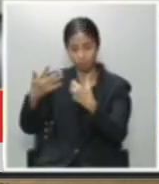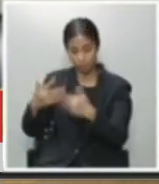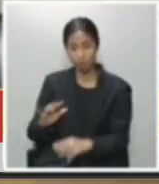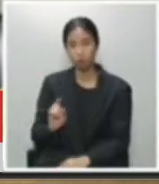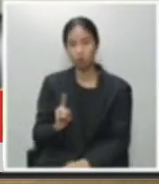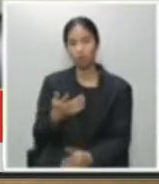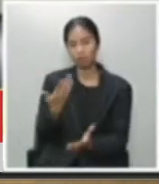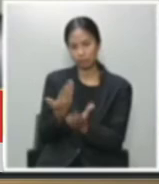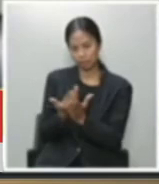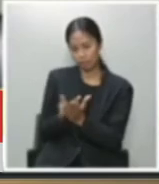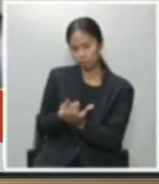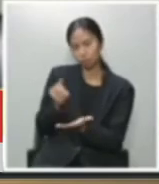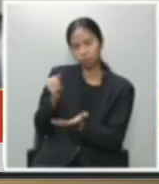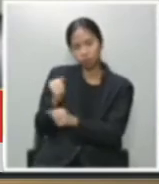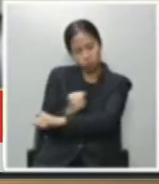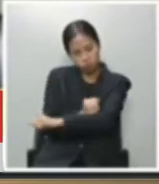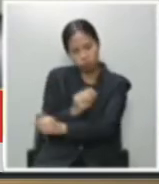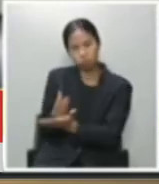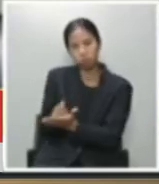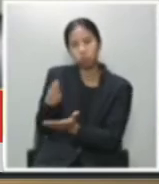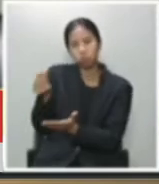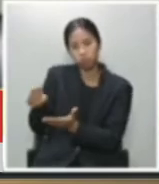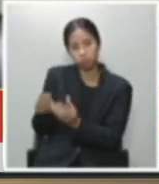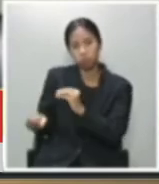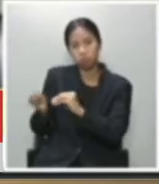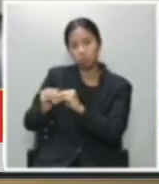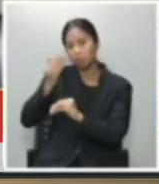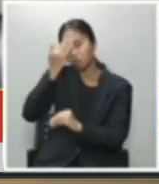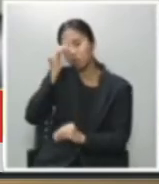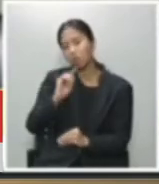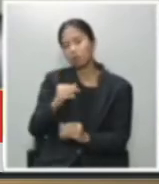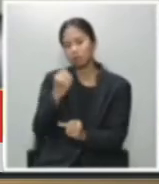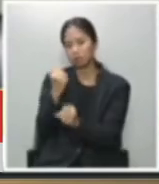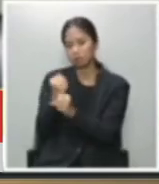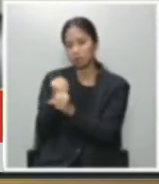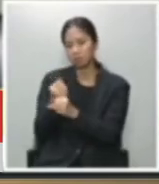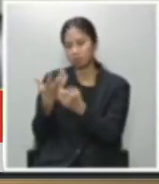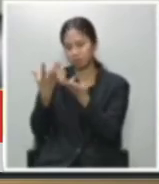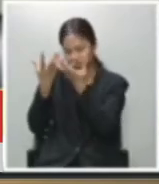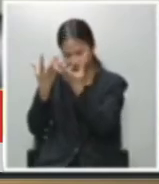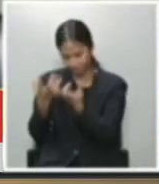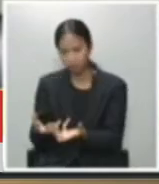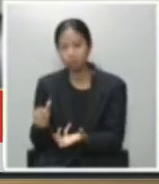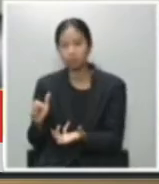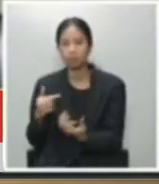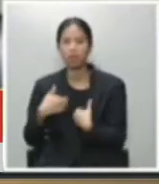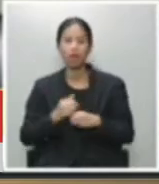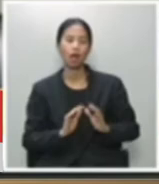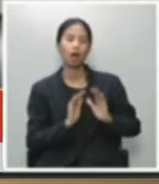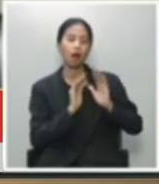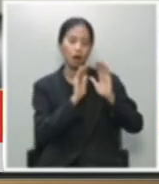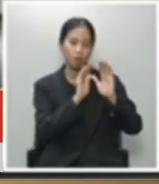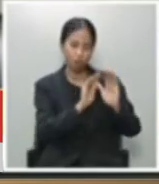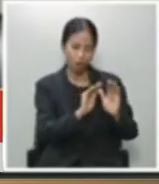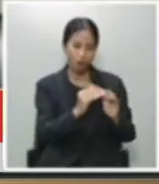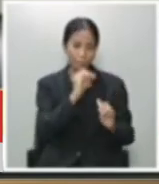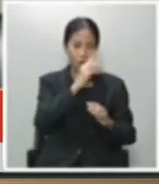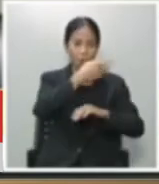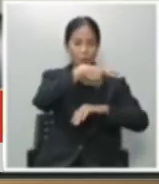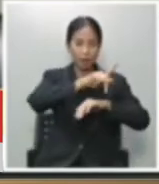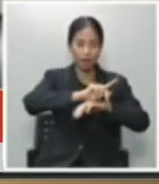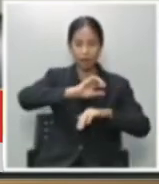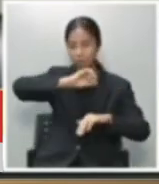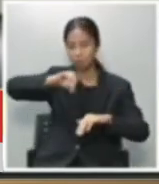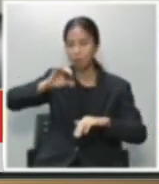นเพิ่มให้กับกำนันผู้ใหญ่บ้านเพราะพวกเขาทำงานมามากฝากท่านประธานไปยังกรมการปกครองกระทรวงมหาดไทย